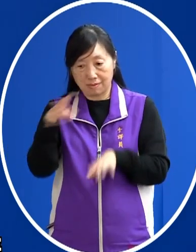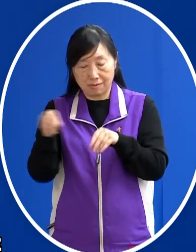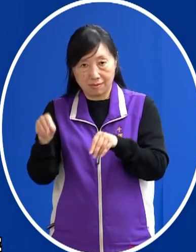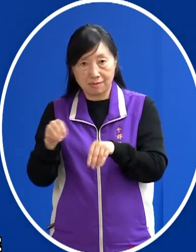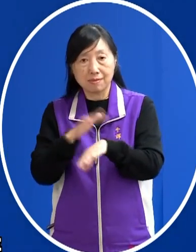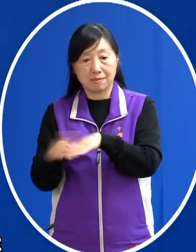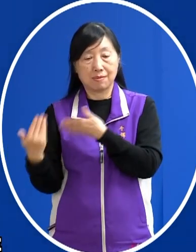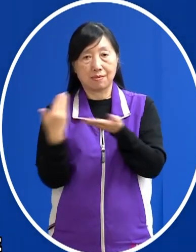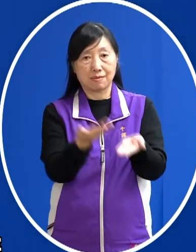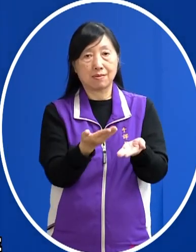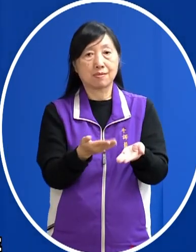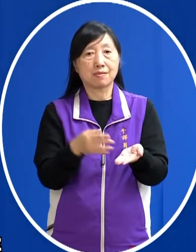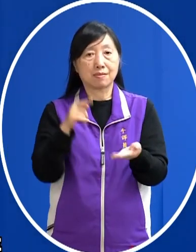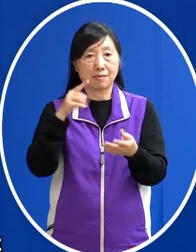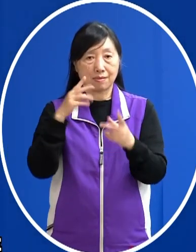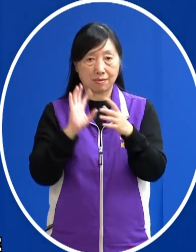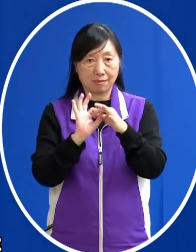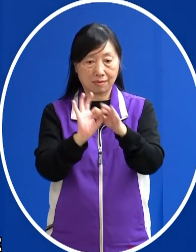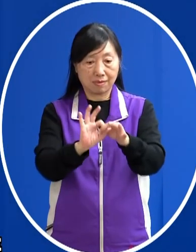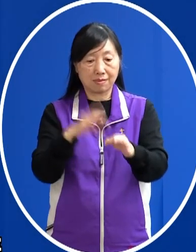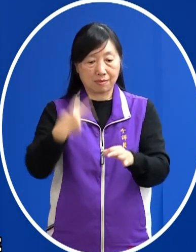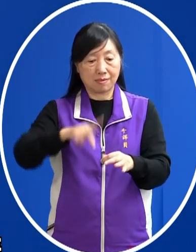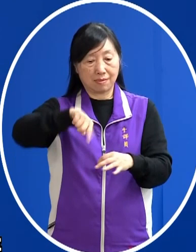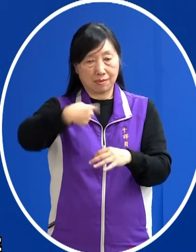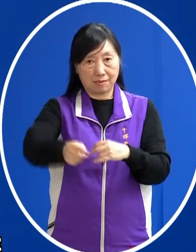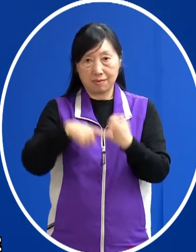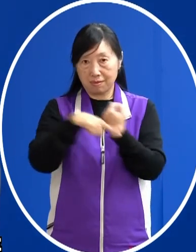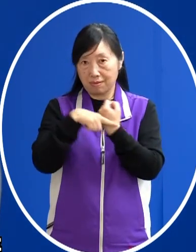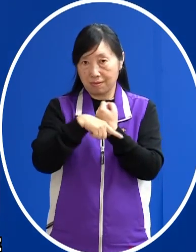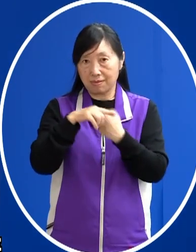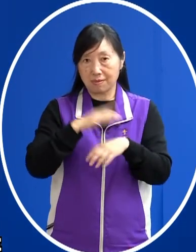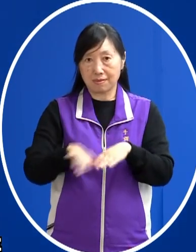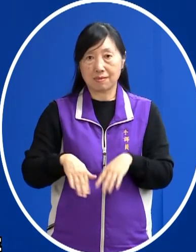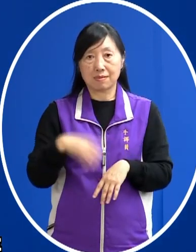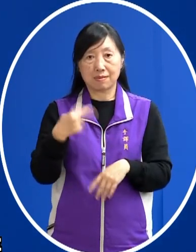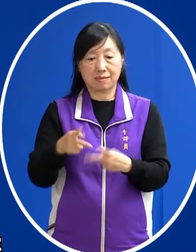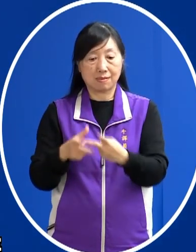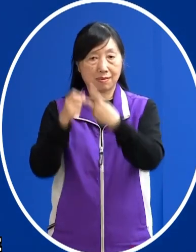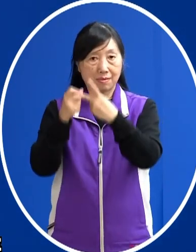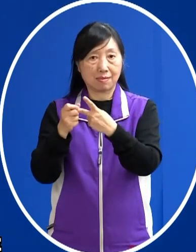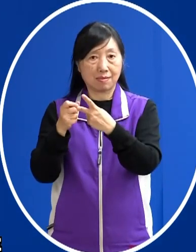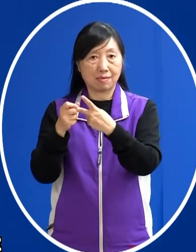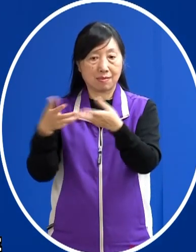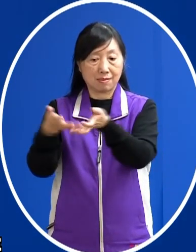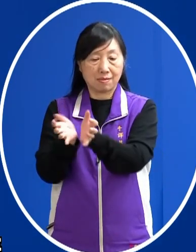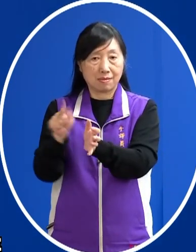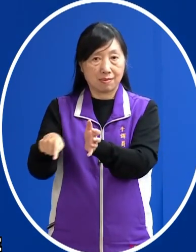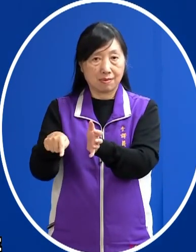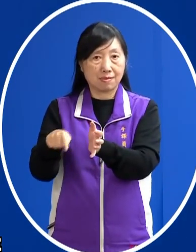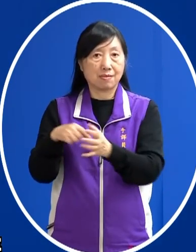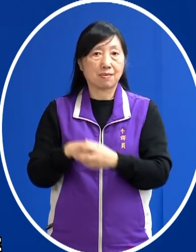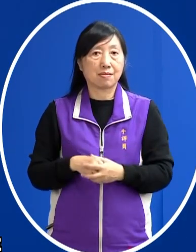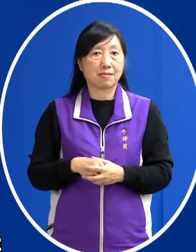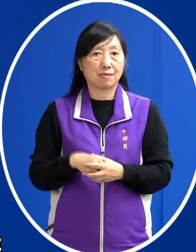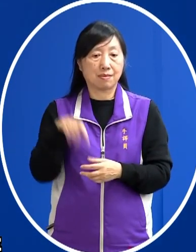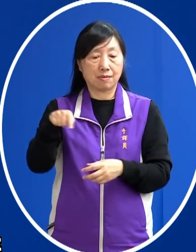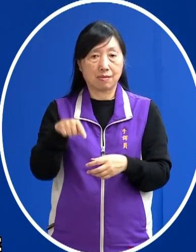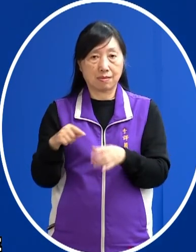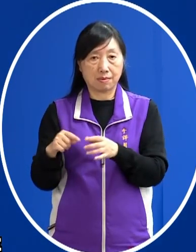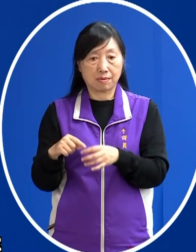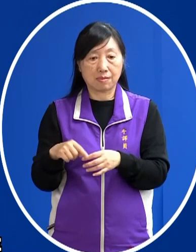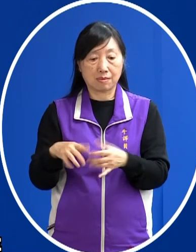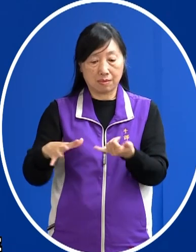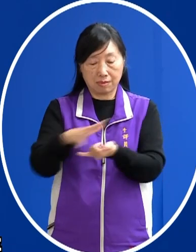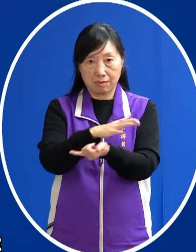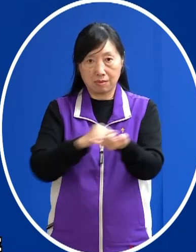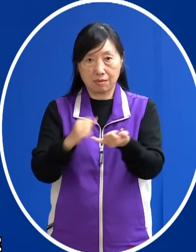这些研发。那第二个，这个平台的第二个部分是指我们整合了全国